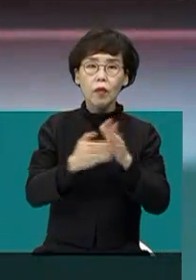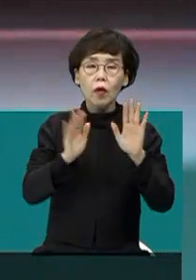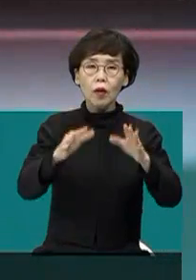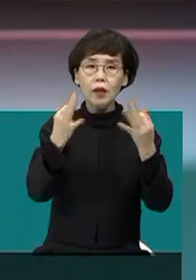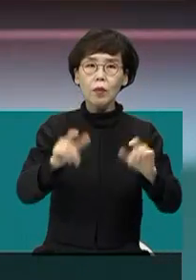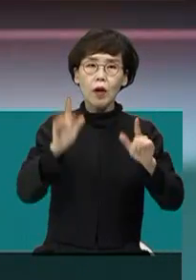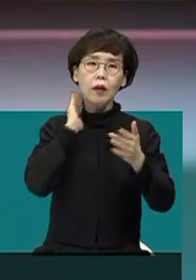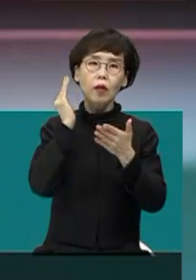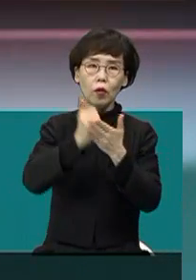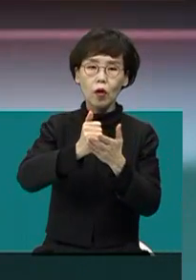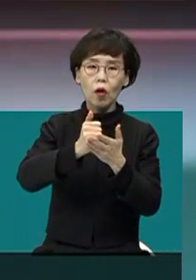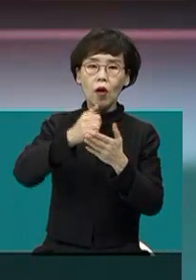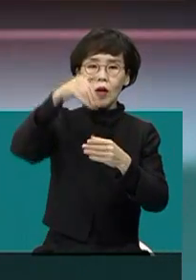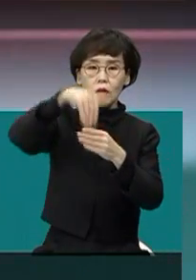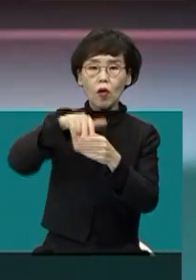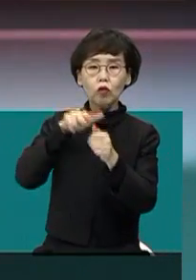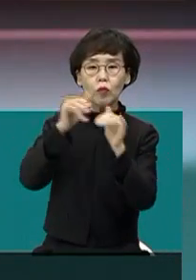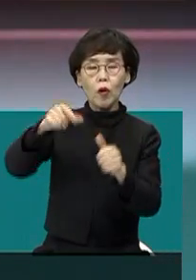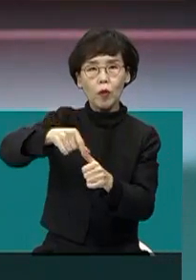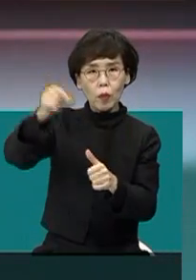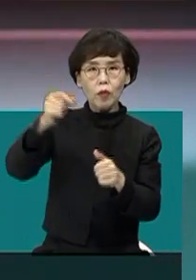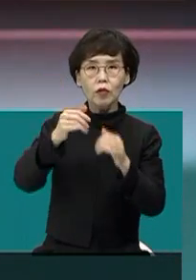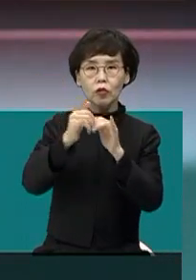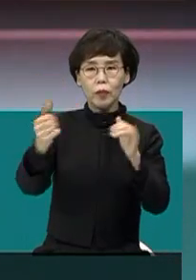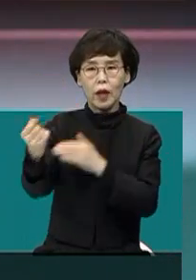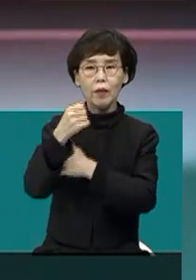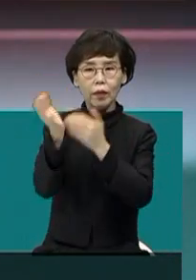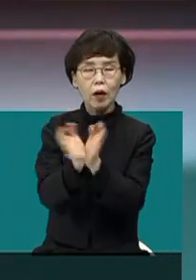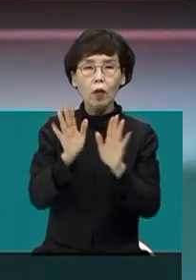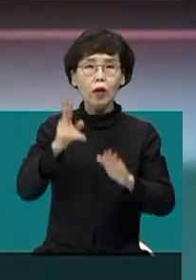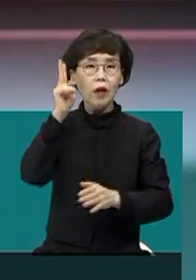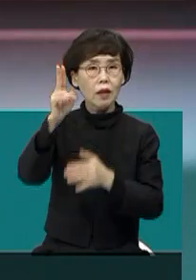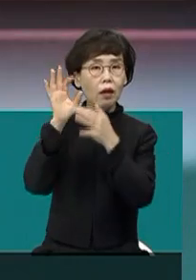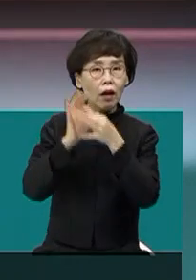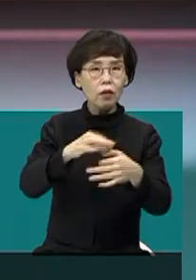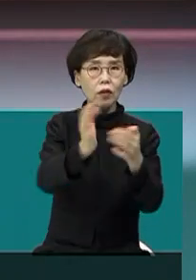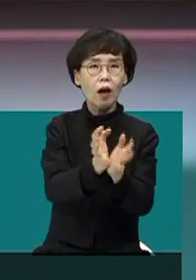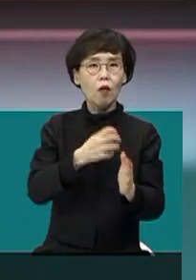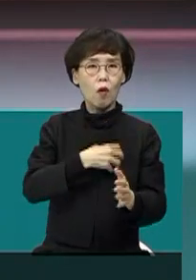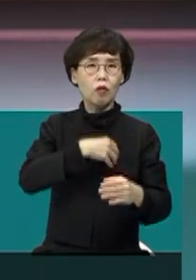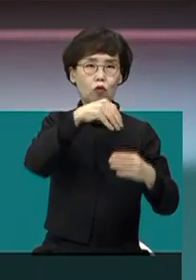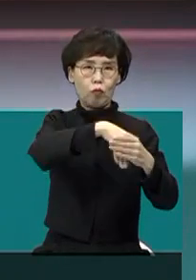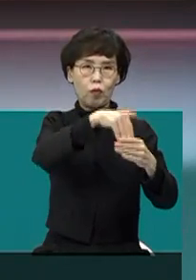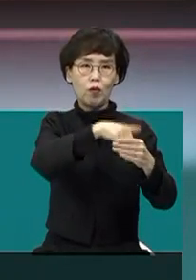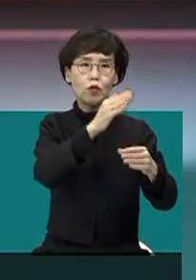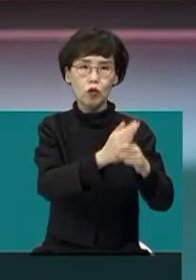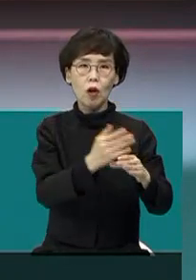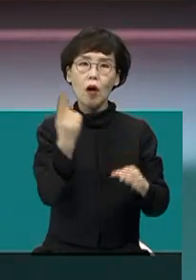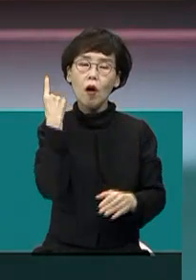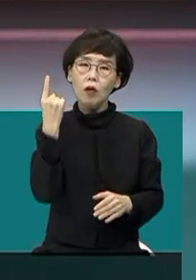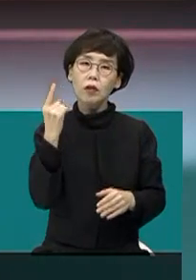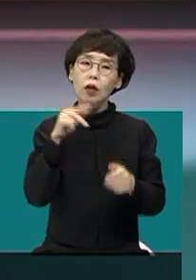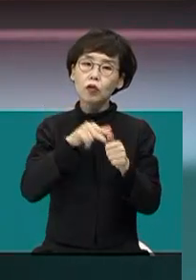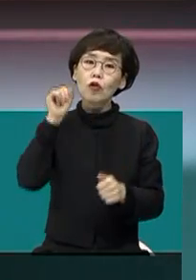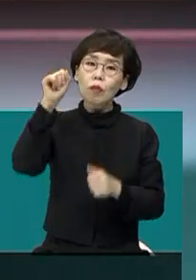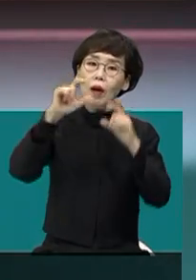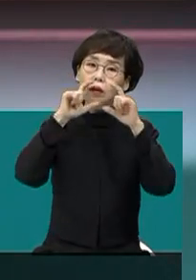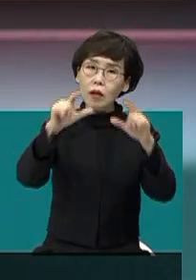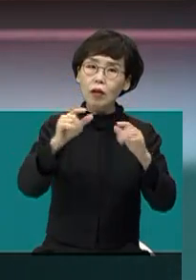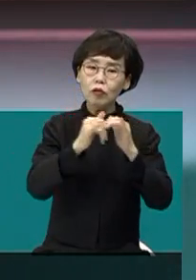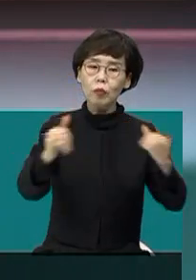오늘 금요일 대선 최종 후보를 선출하는 국민의힘은 오늘 이틀째 당원 투표를 진행하고 있습니다. 어제 대선 출마를 공식